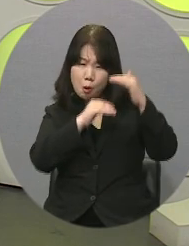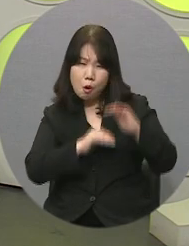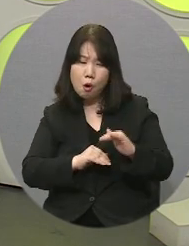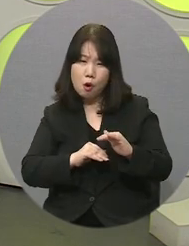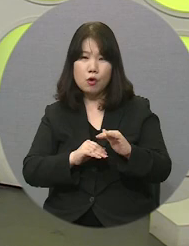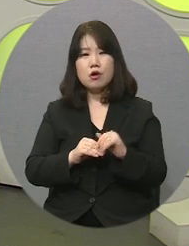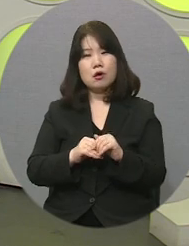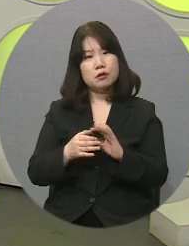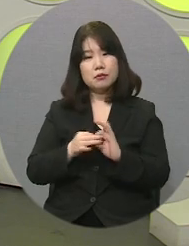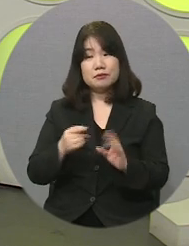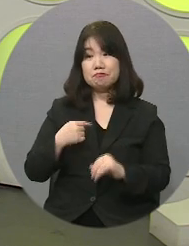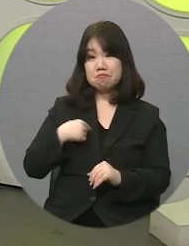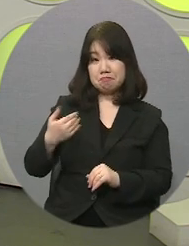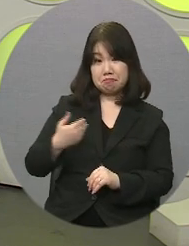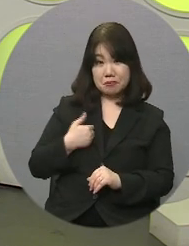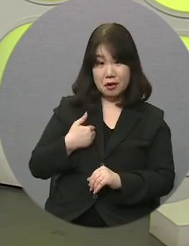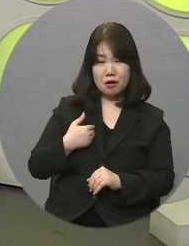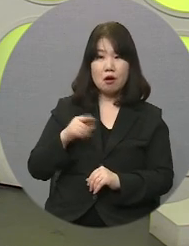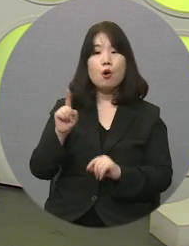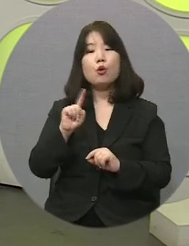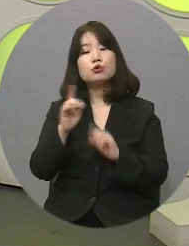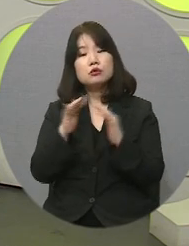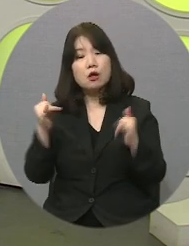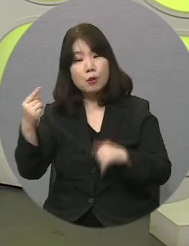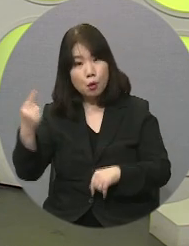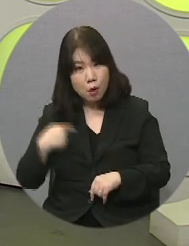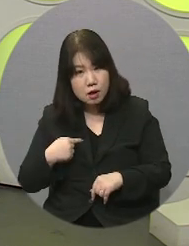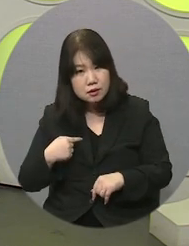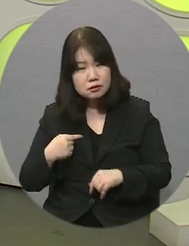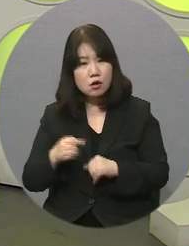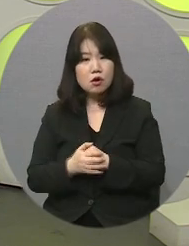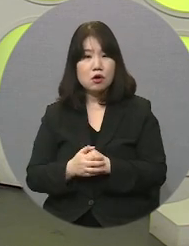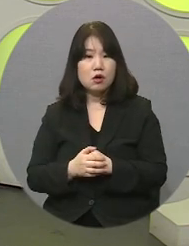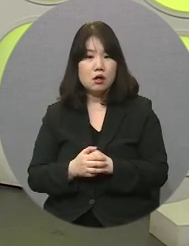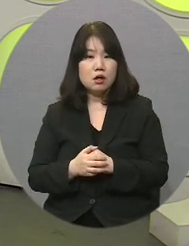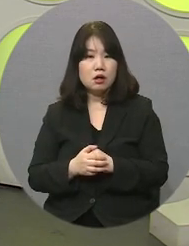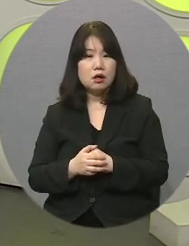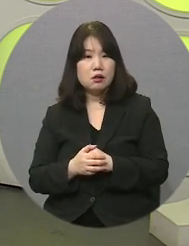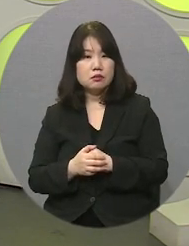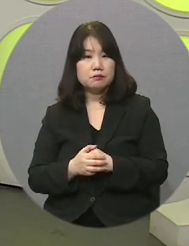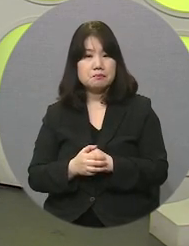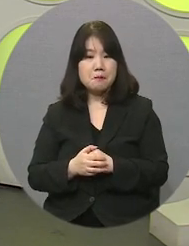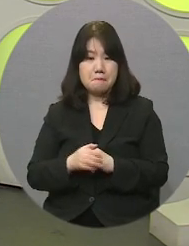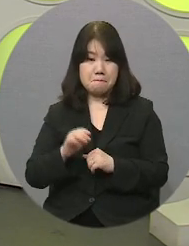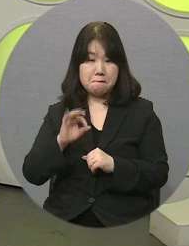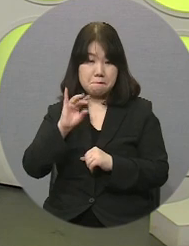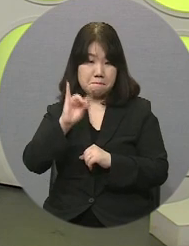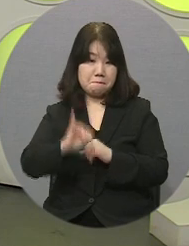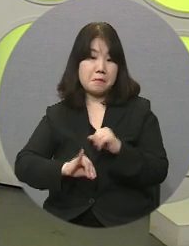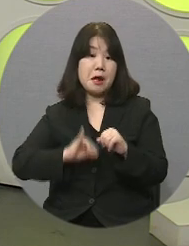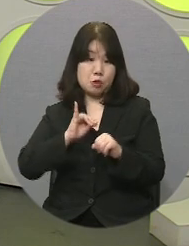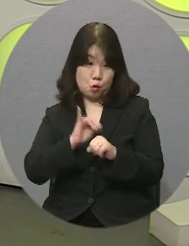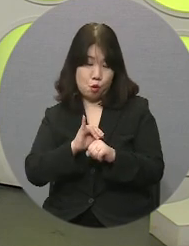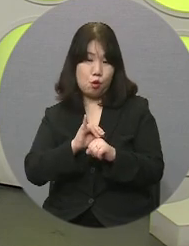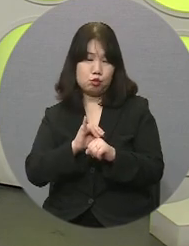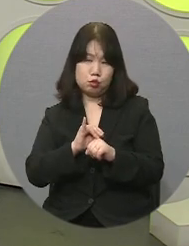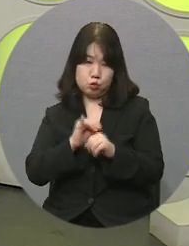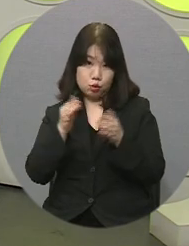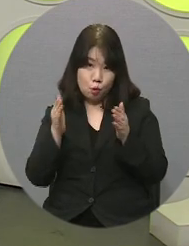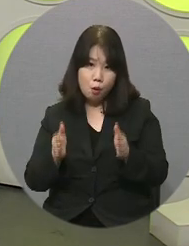저한테 어떤 분이 와서 7시 팽창 800년 동안 다녔던 길이야 아